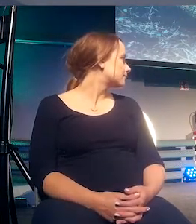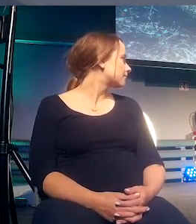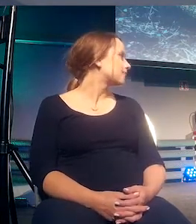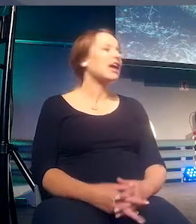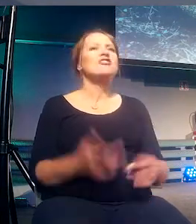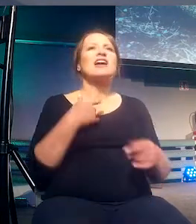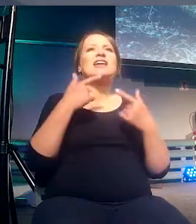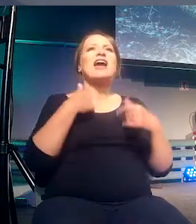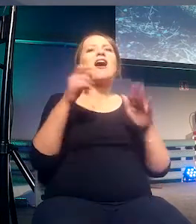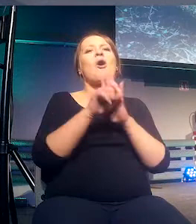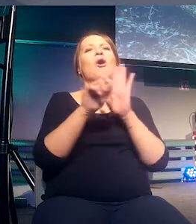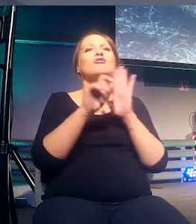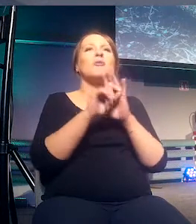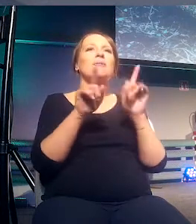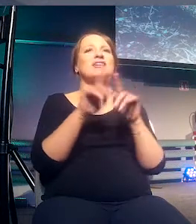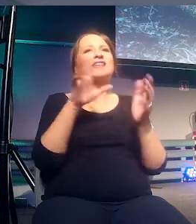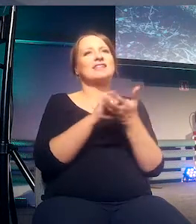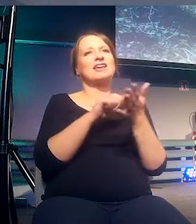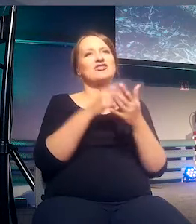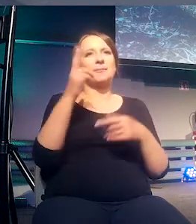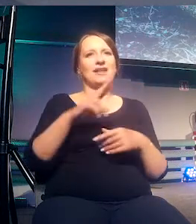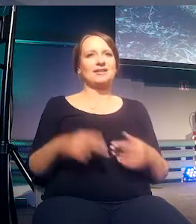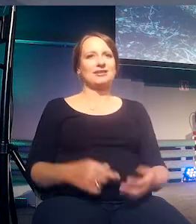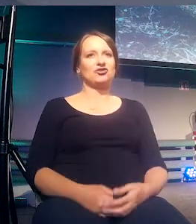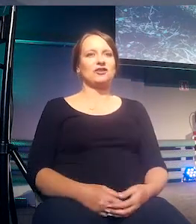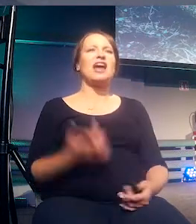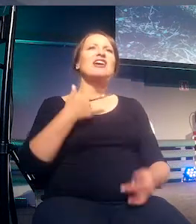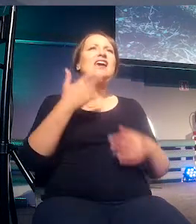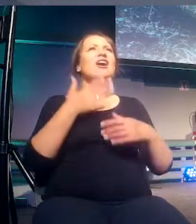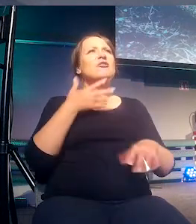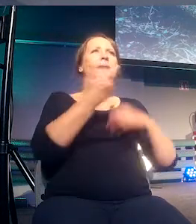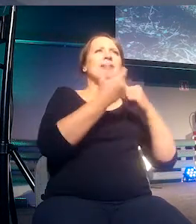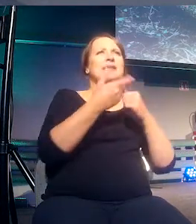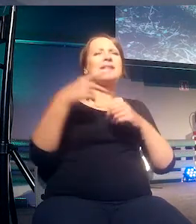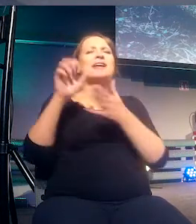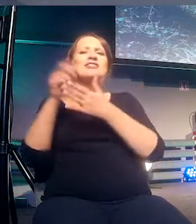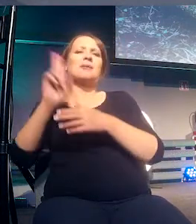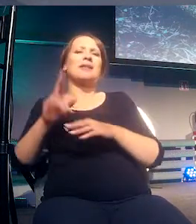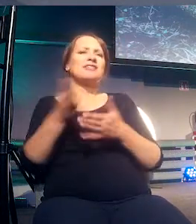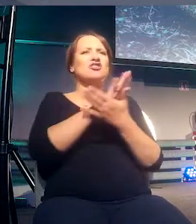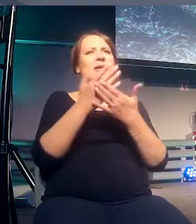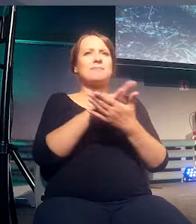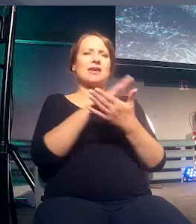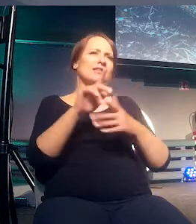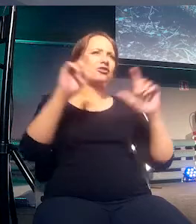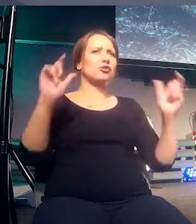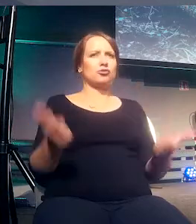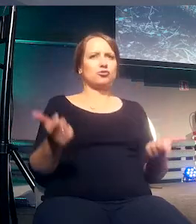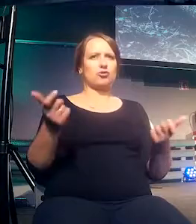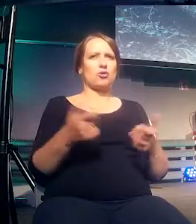na zajęcia plastyczne. I to, co wydało mi się być czymś pomiędzy, to studiowanie wzornictwa